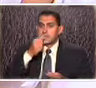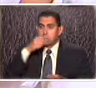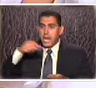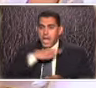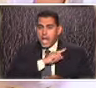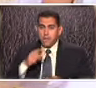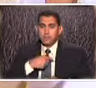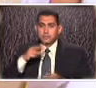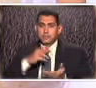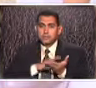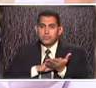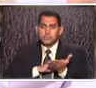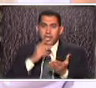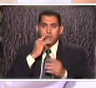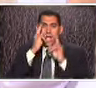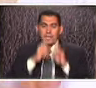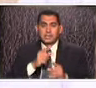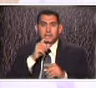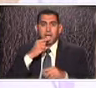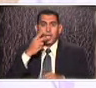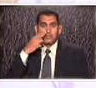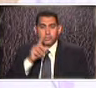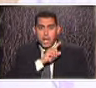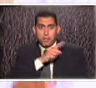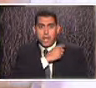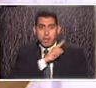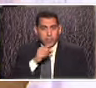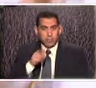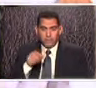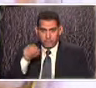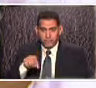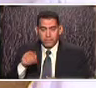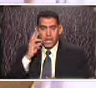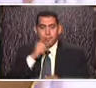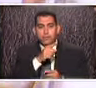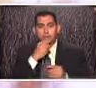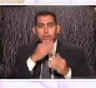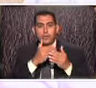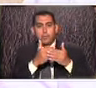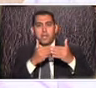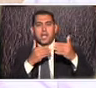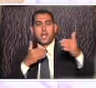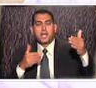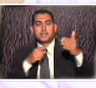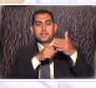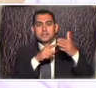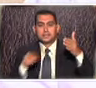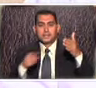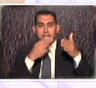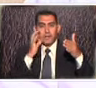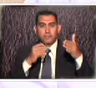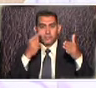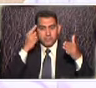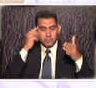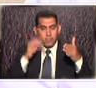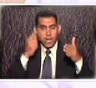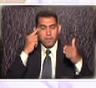المثاليه النموذج الارقى نعم بين هذا وذاك لدينا تعبير اخر